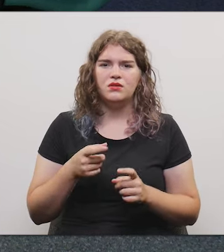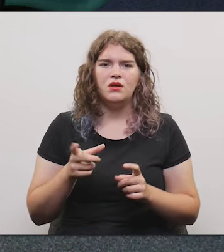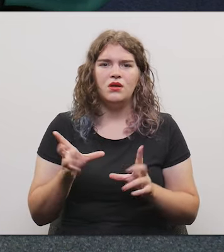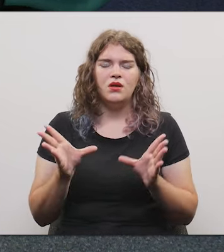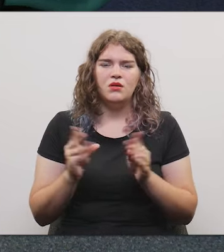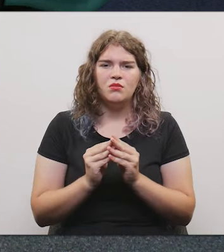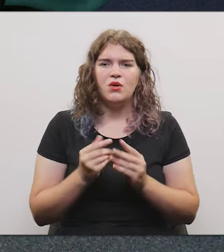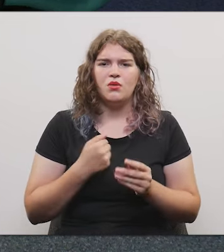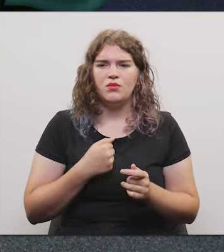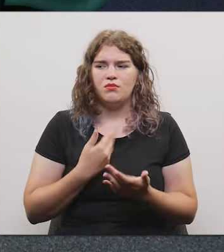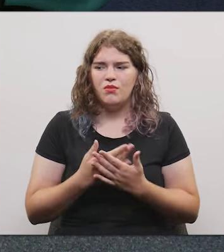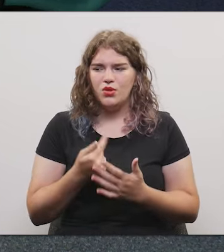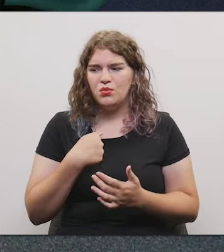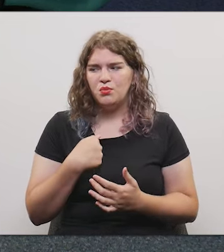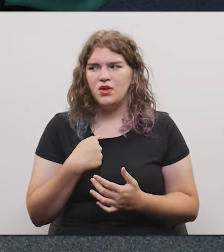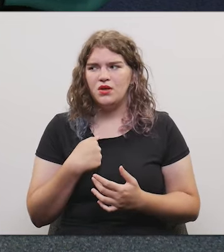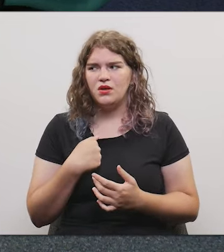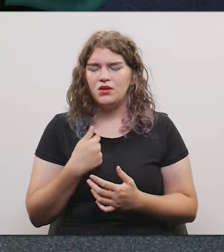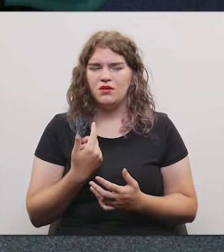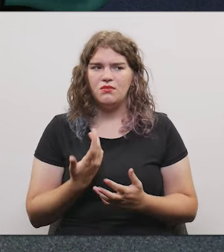că implicit erau și de la mine.